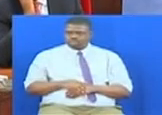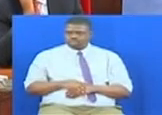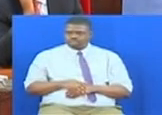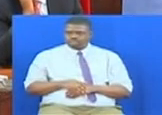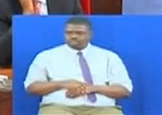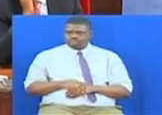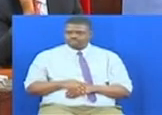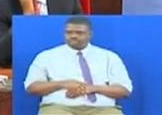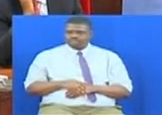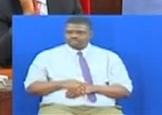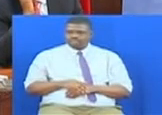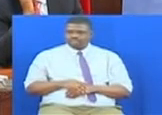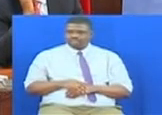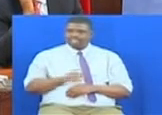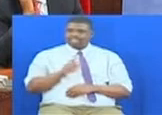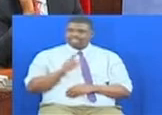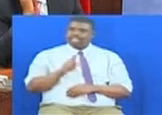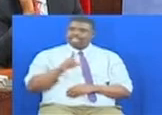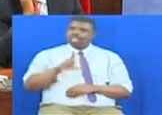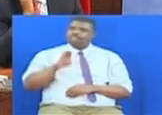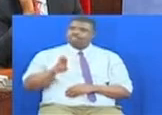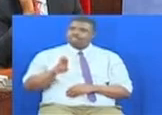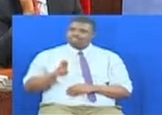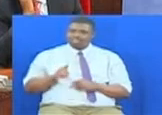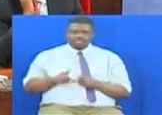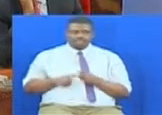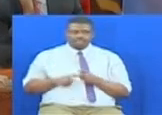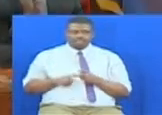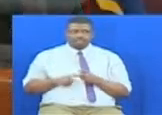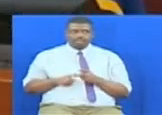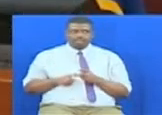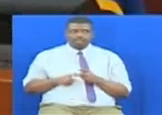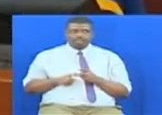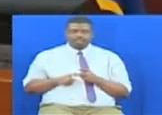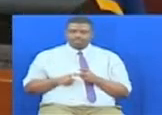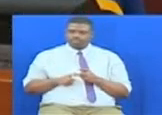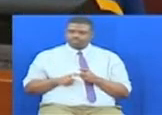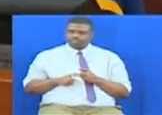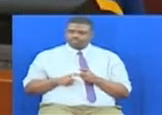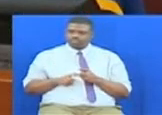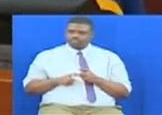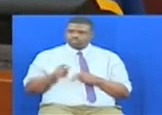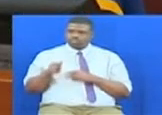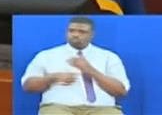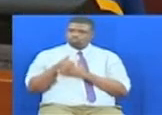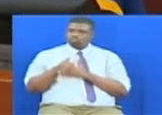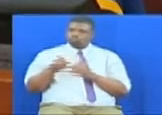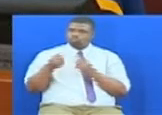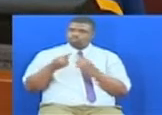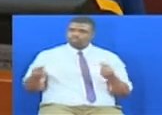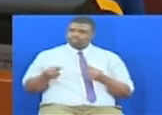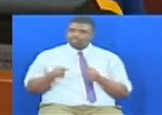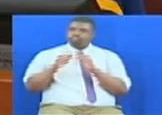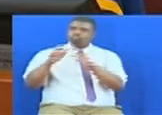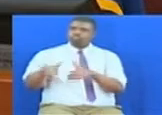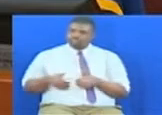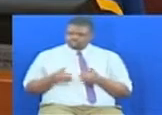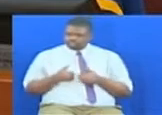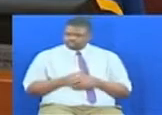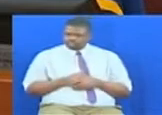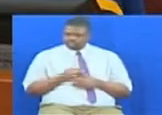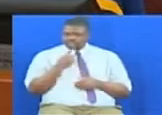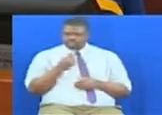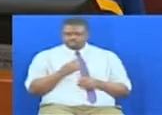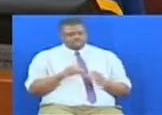KUB atembee usiku saa saba peke yake. Na watu wanasema kwamba wao ni chama chenye